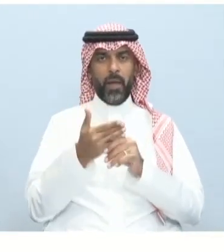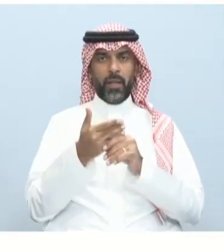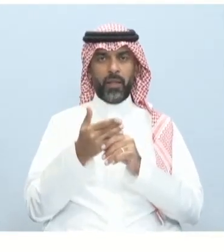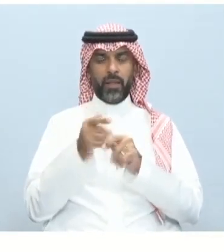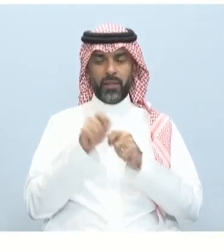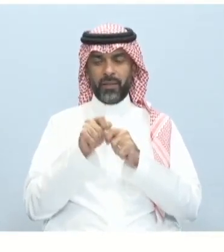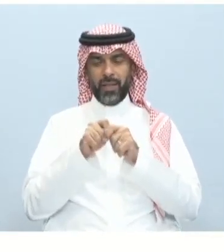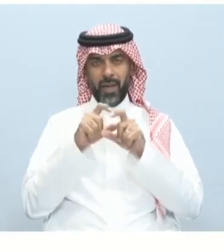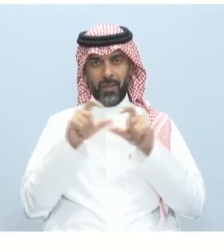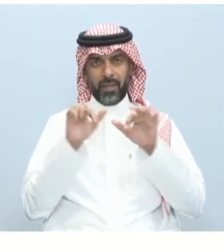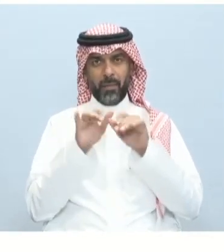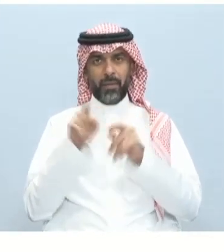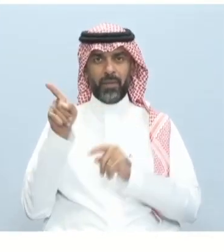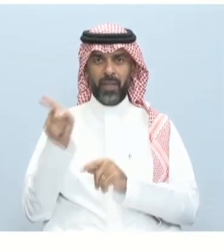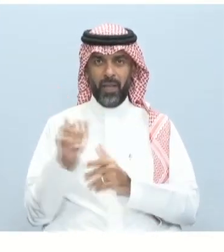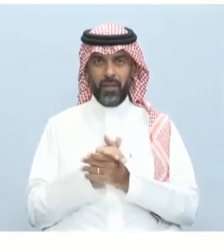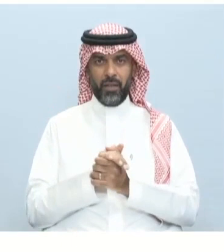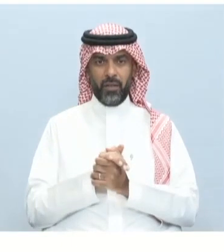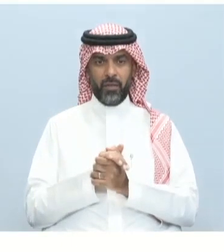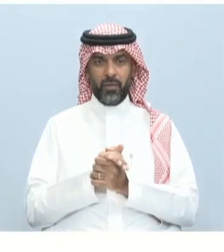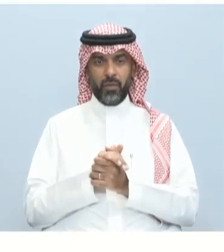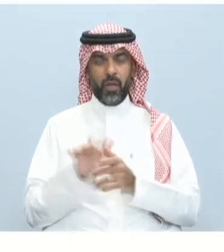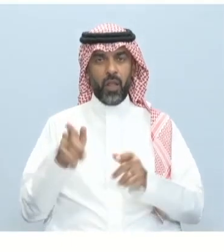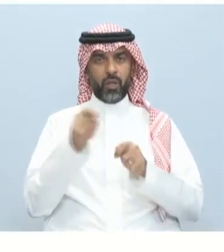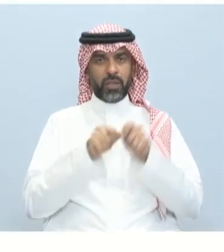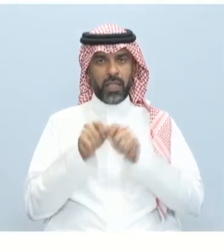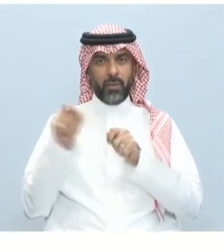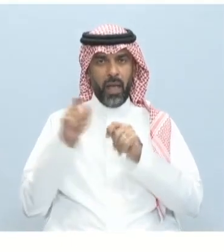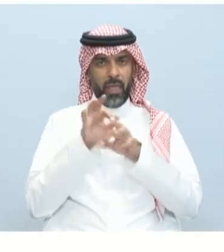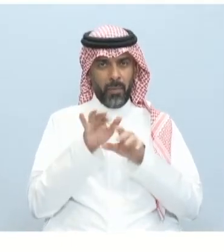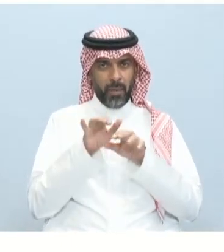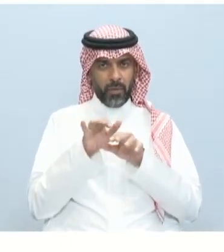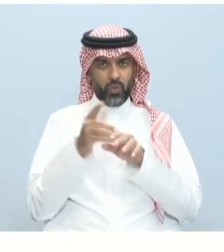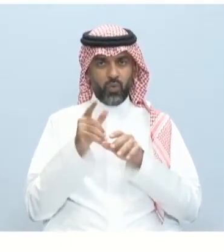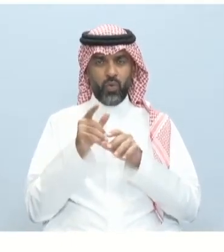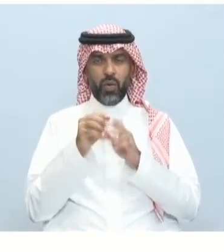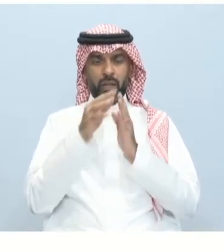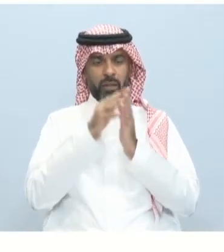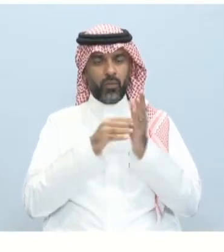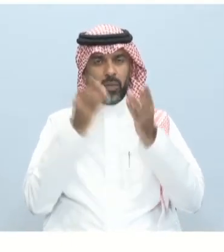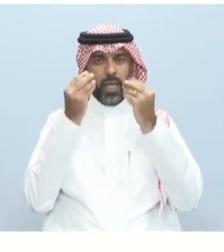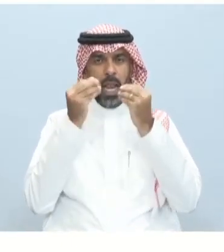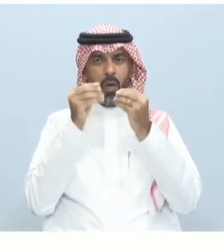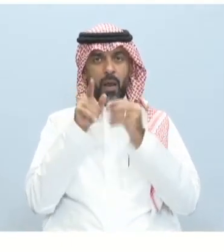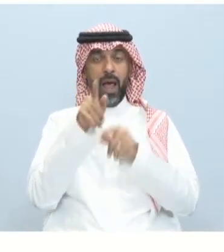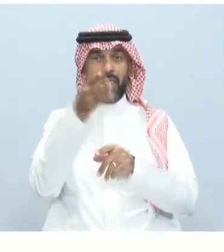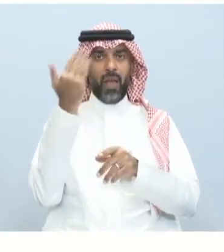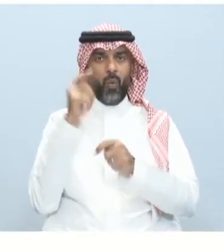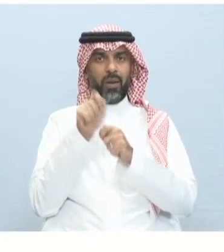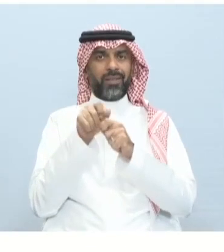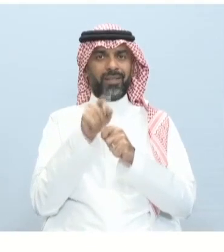المقطع البرمجي التالي. سيستخدم هذا المقطع البرمجي نموذج تعلم الآلة الذي